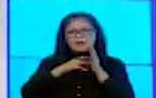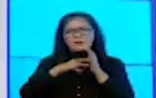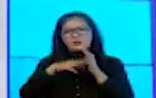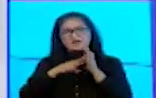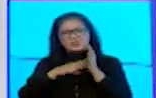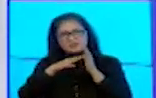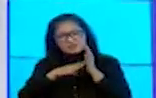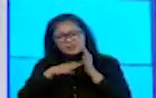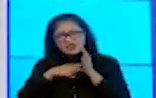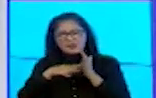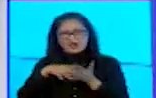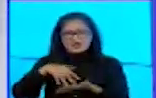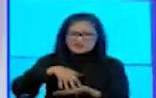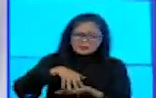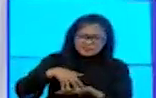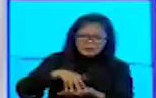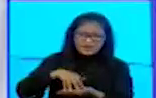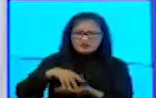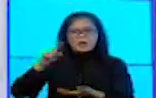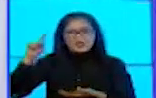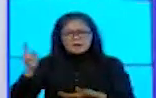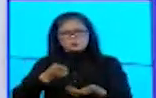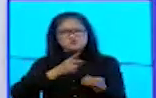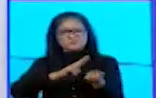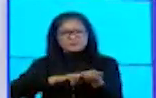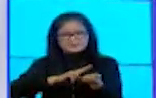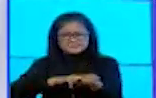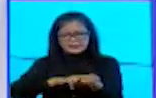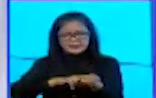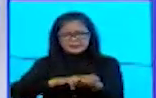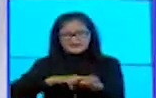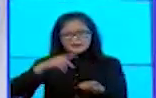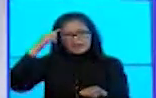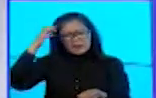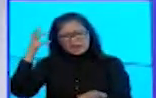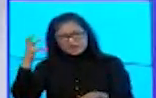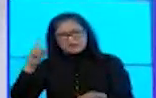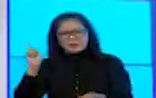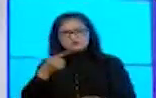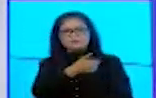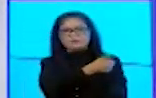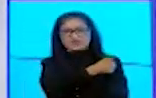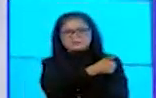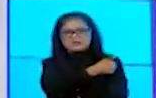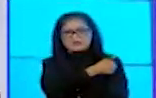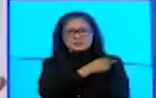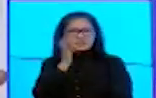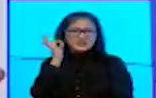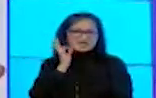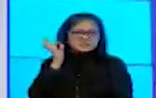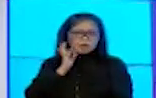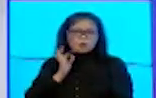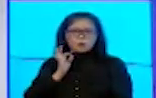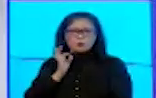divaksin. Ternyata angka kematian untuk pasien kanker terkena COVID itu 22%. Itu data